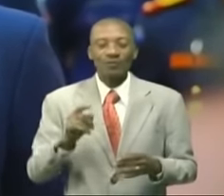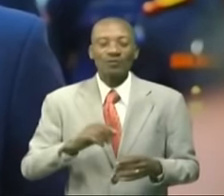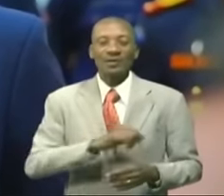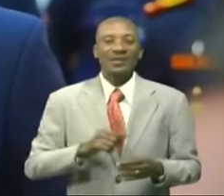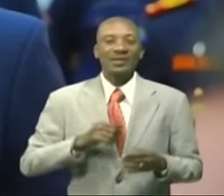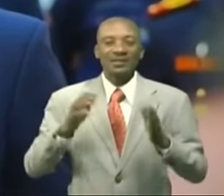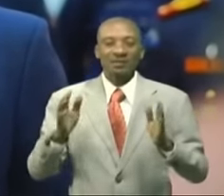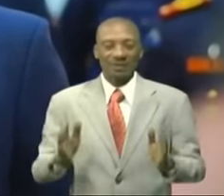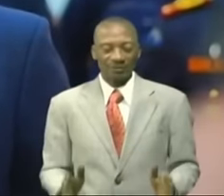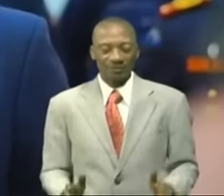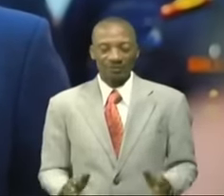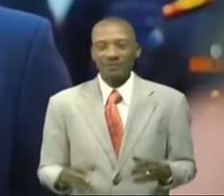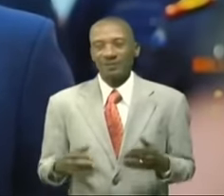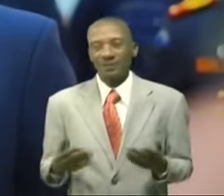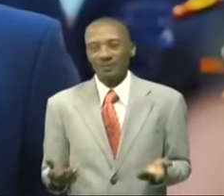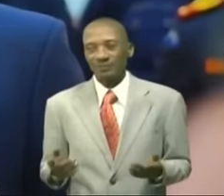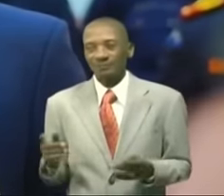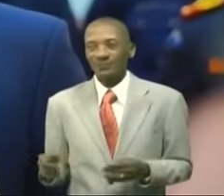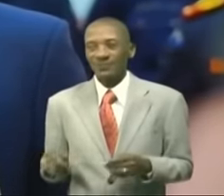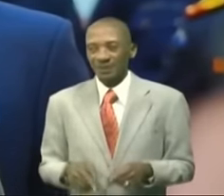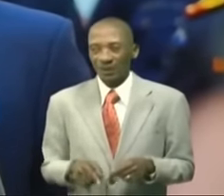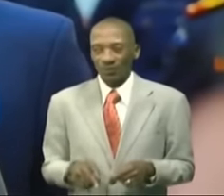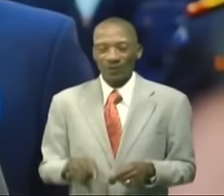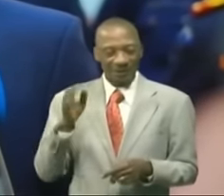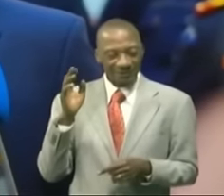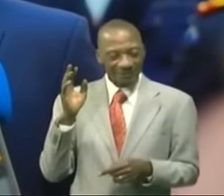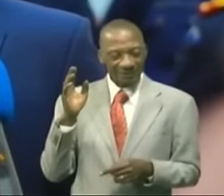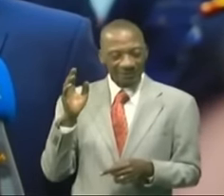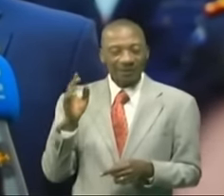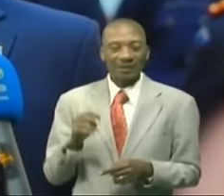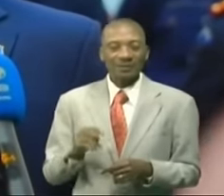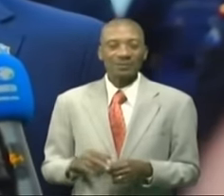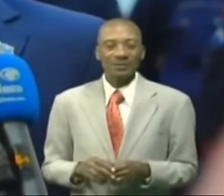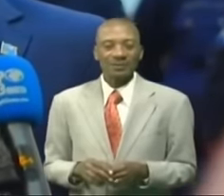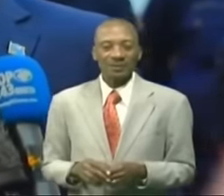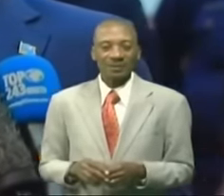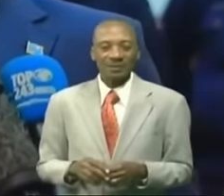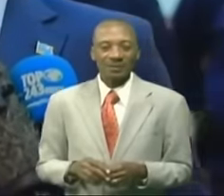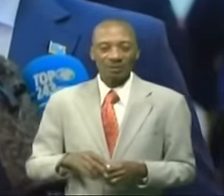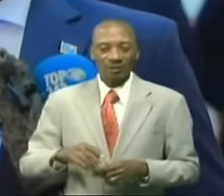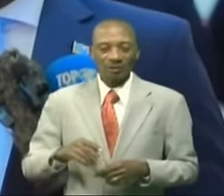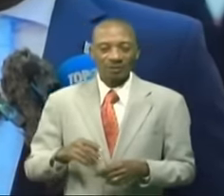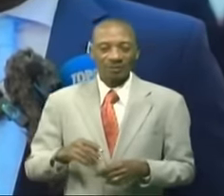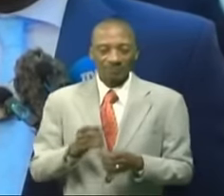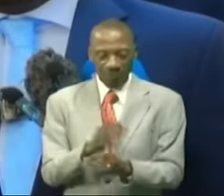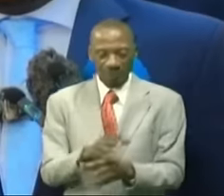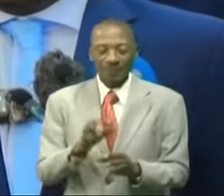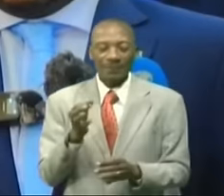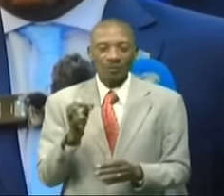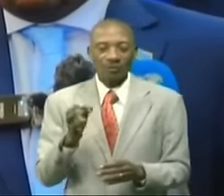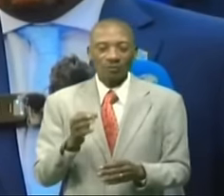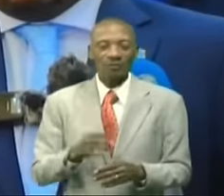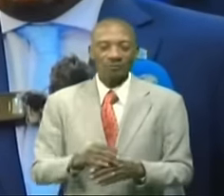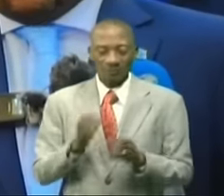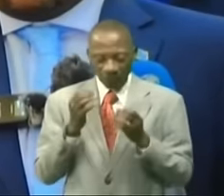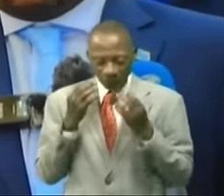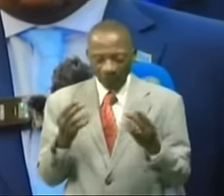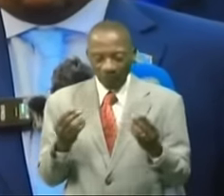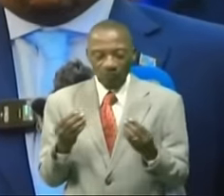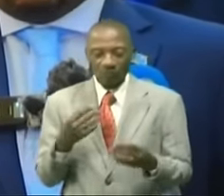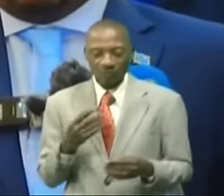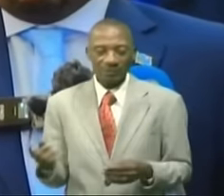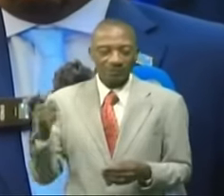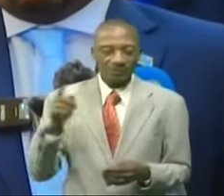la plus totale. Il était aussi important pour nous d'avoir leurs opinions, de savoir exactement ce qui s'est passé,